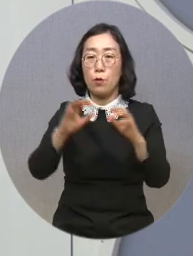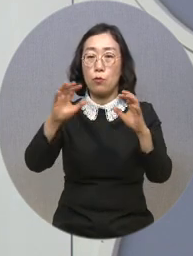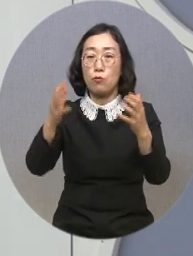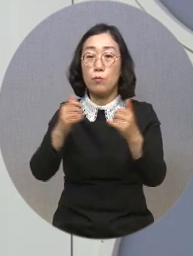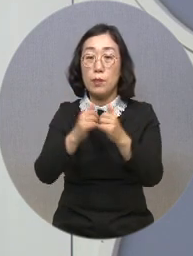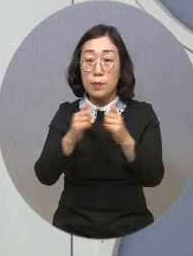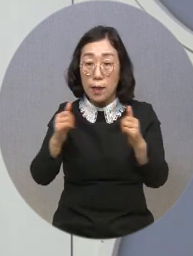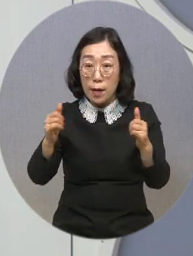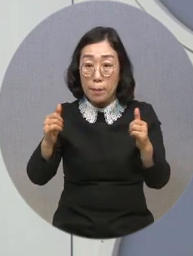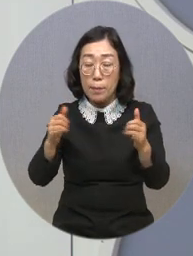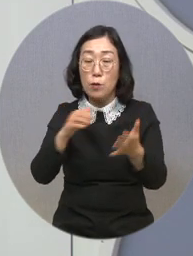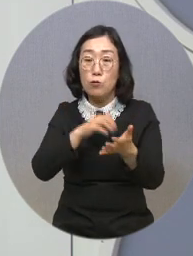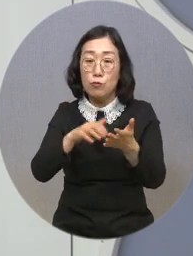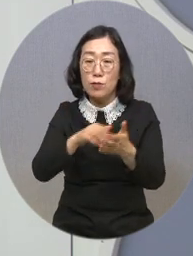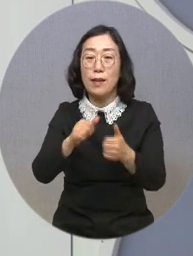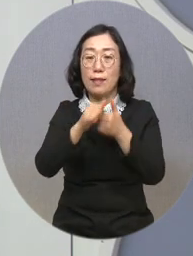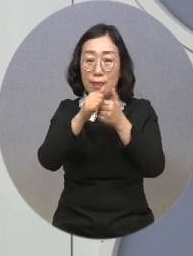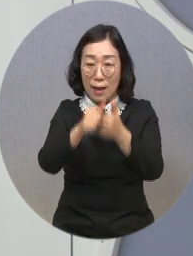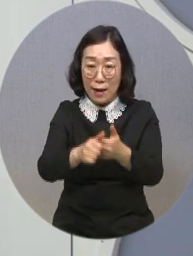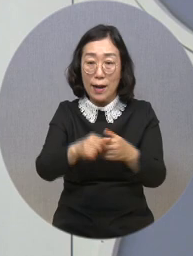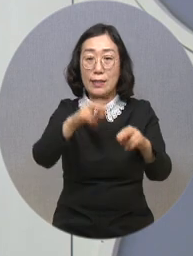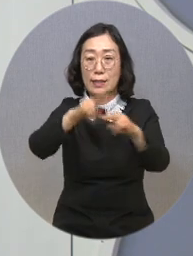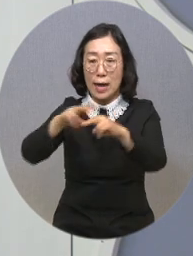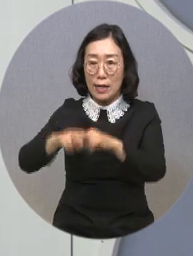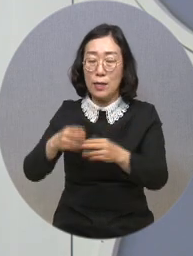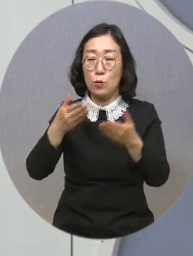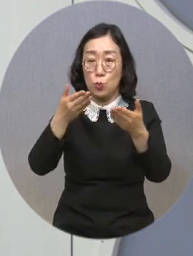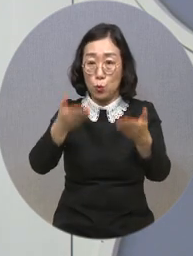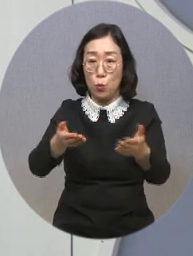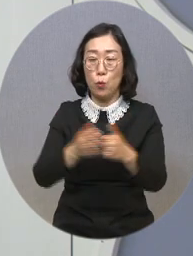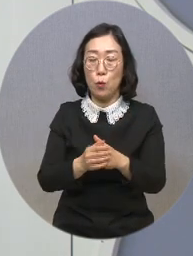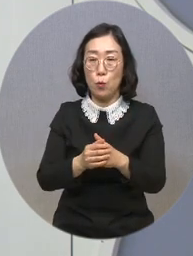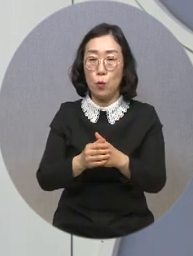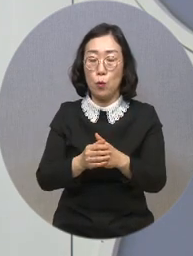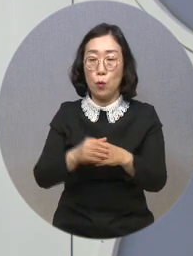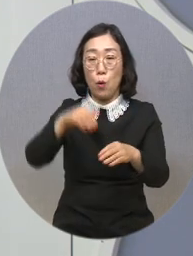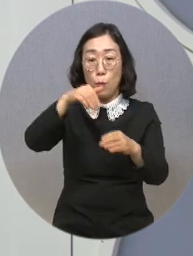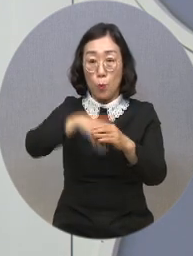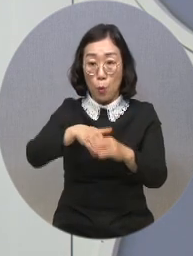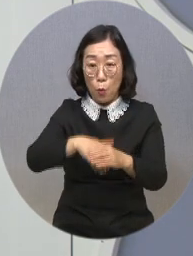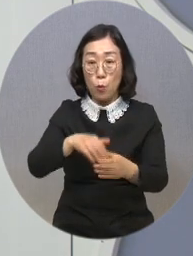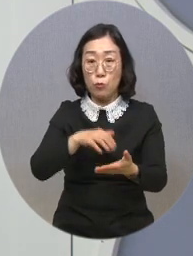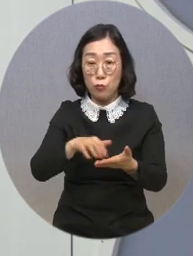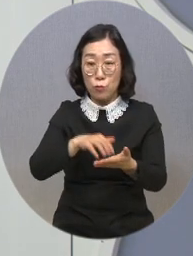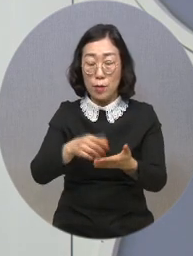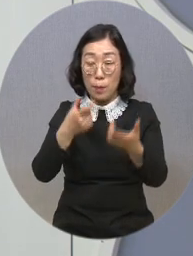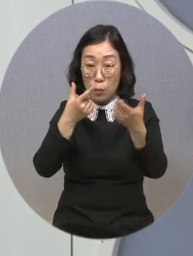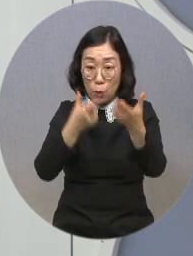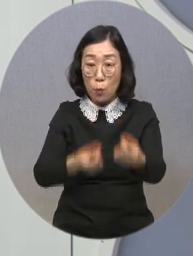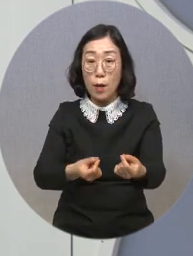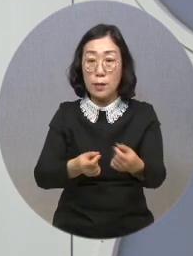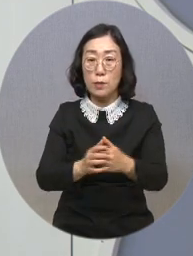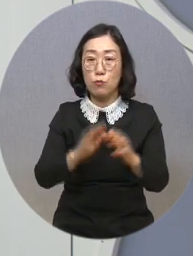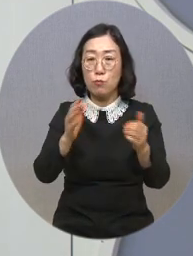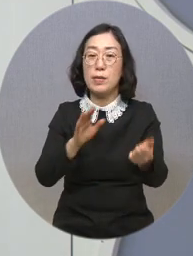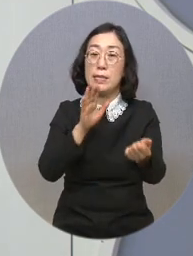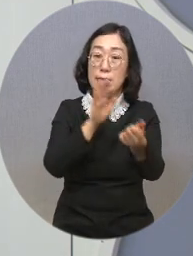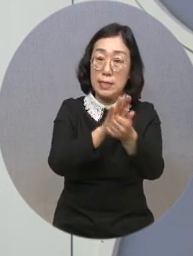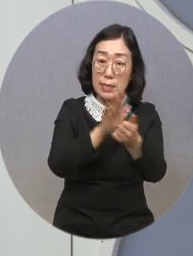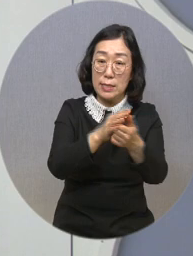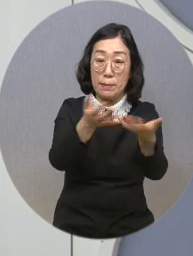표수대로 의석이 배분이 됩니다. 그러니까 국민의 표수만큼, 그만큼 그 국민 지지하는